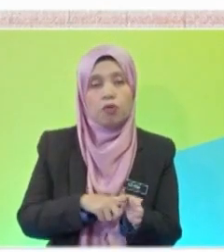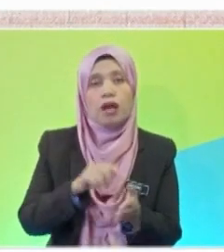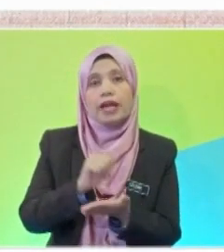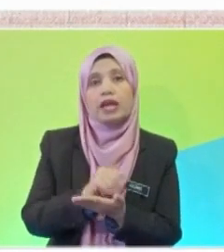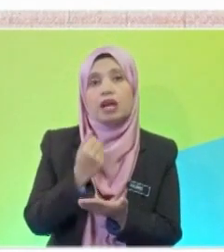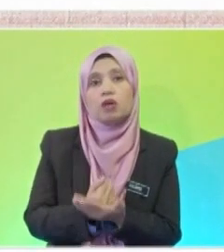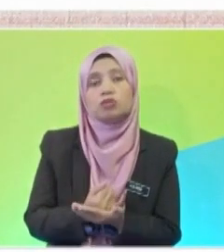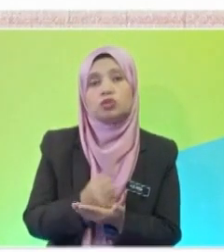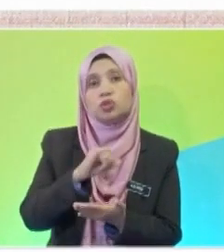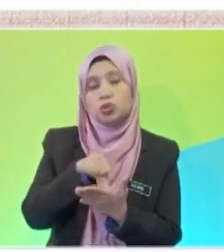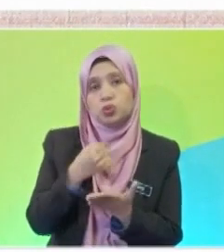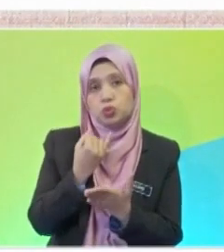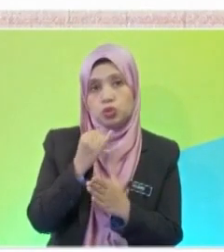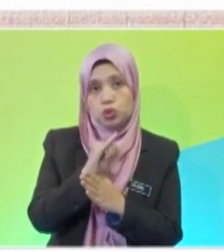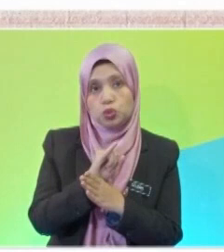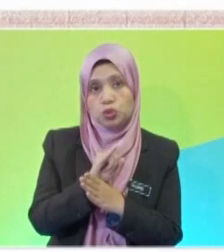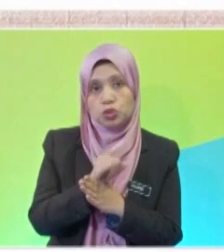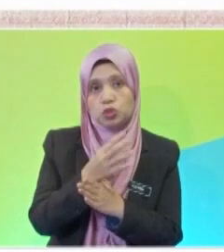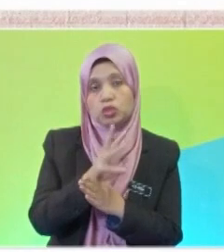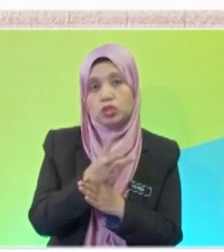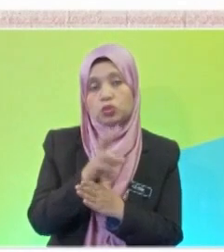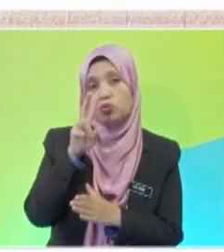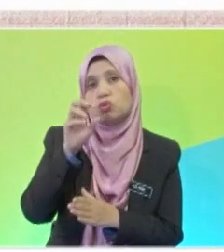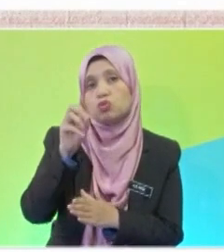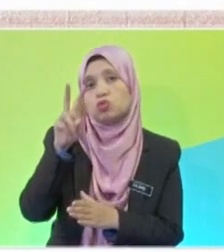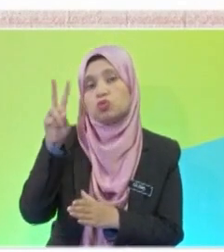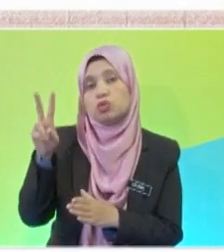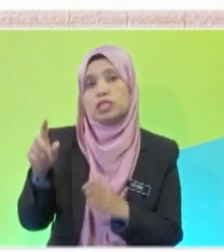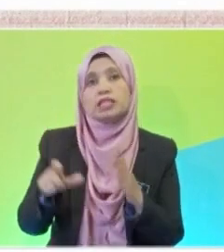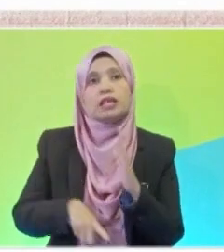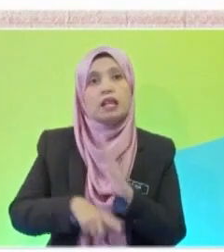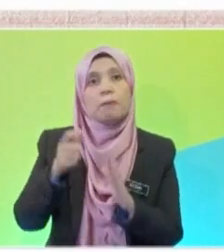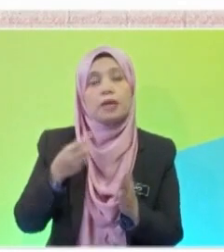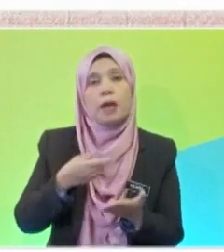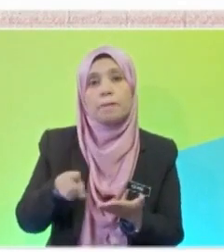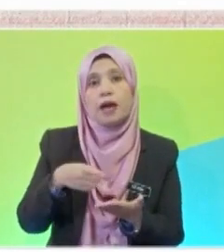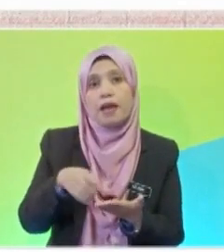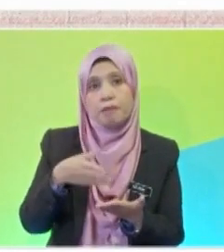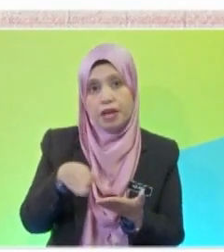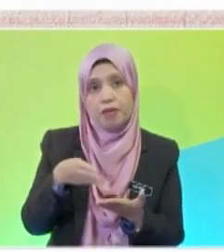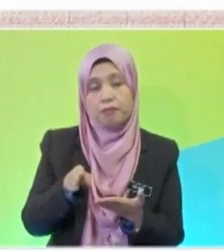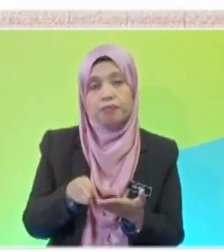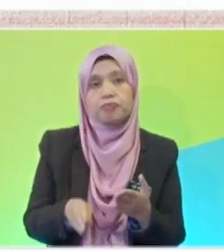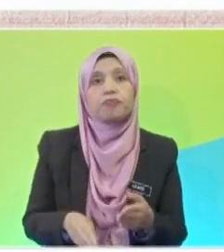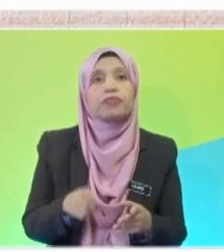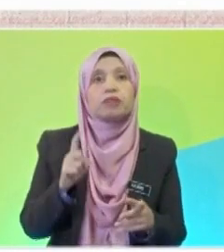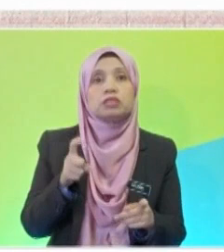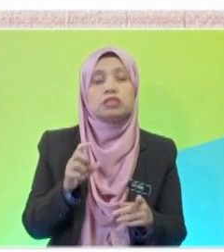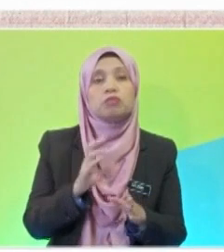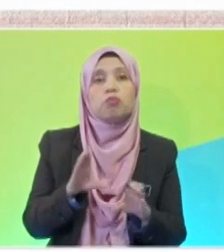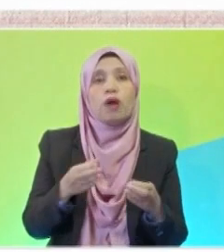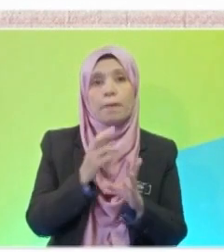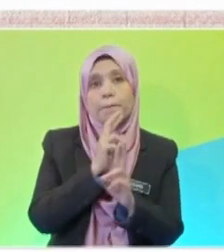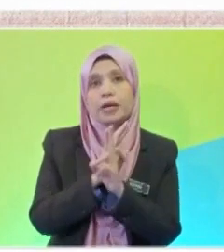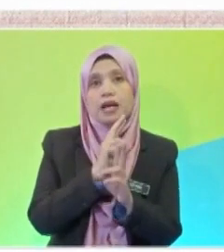30 Jun 2022. Maksudnya insurans ni terlebih bayar. Ha, awak kena tengok tempoh perakaunan kita. Kena buat pelarasan.